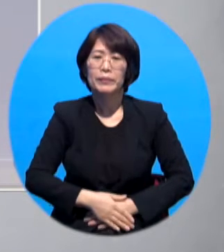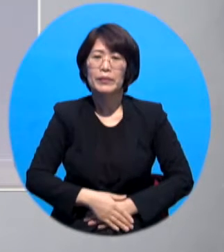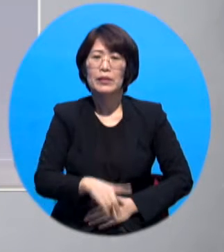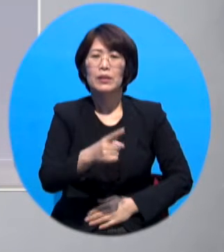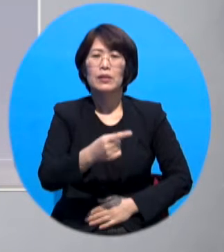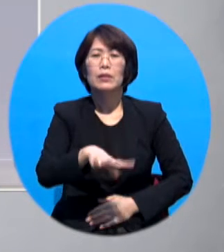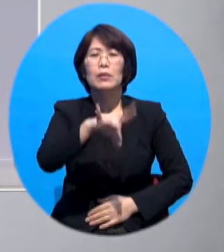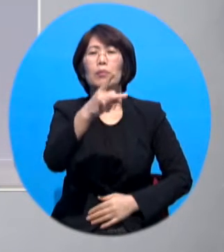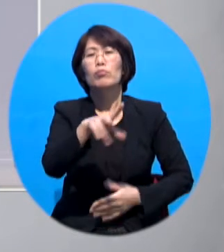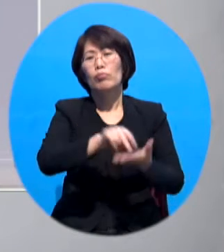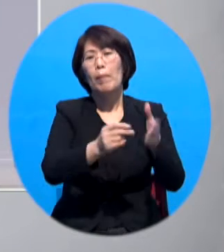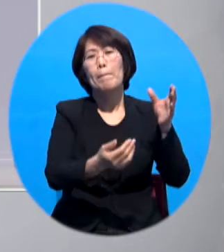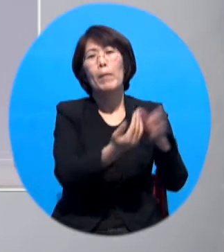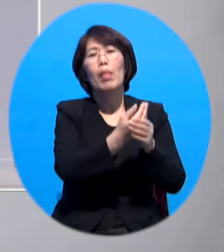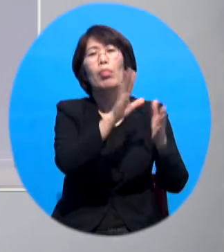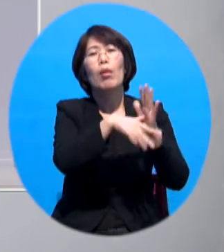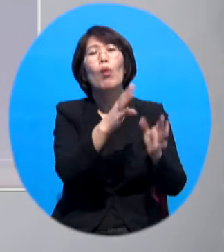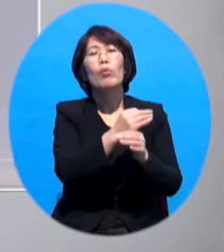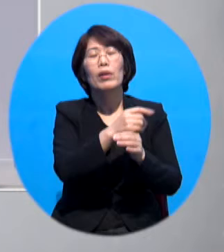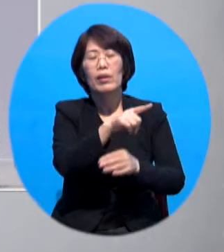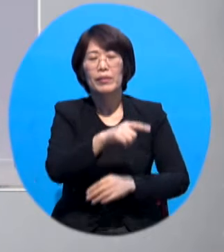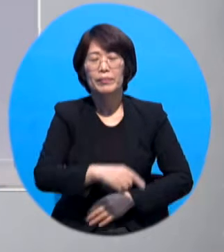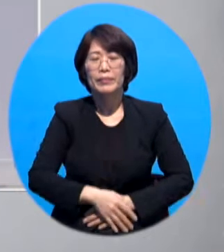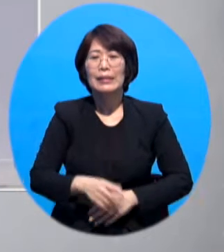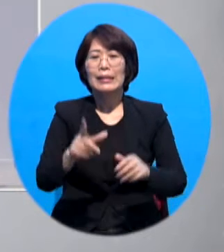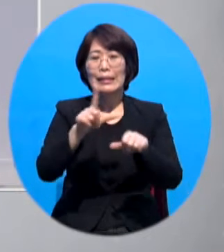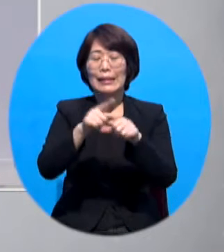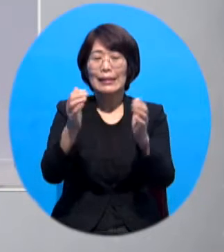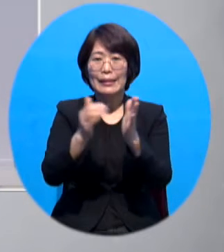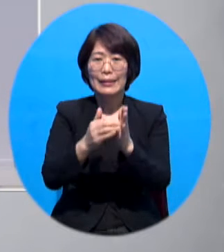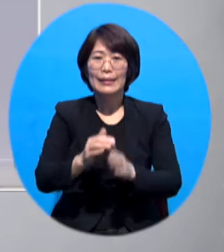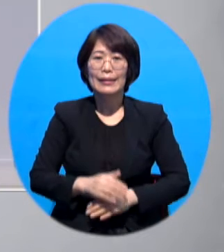분명히 4 시간이 끝났습니다